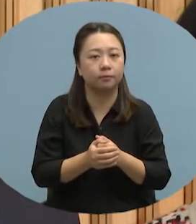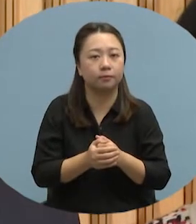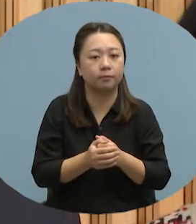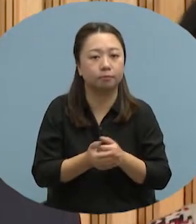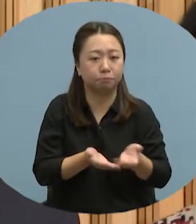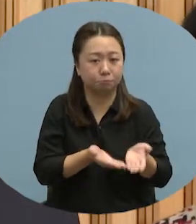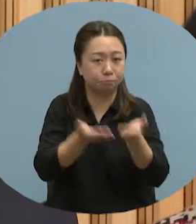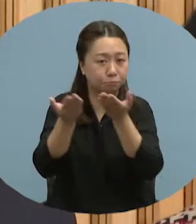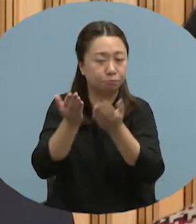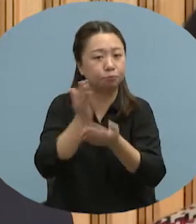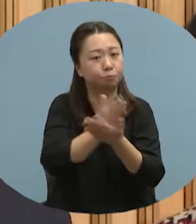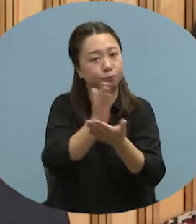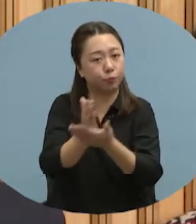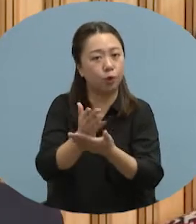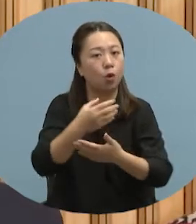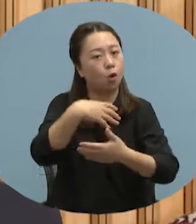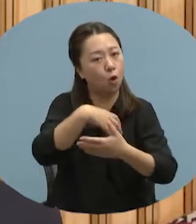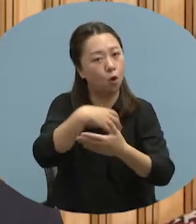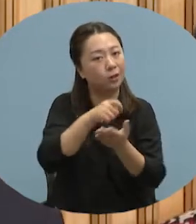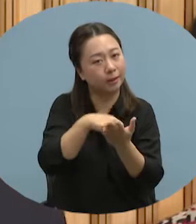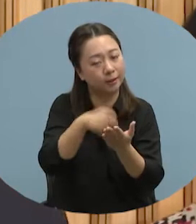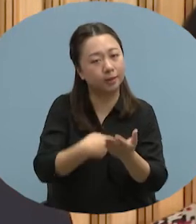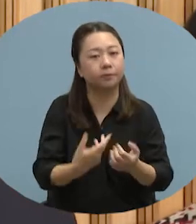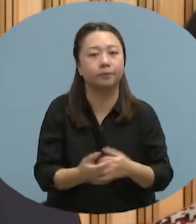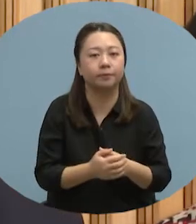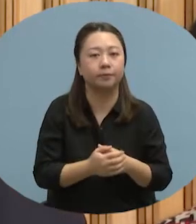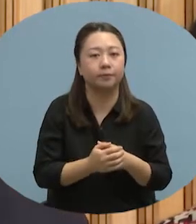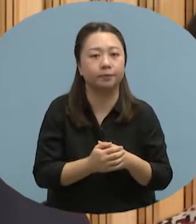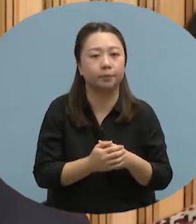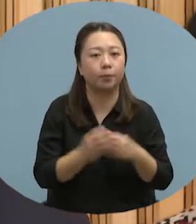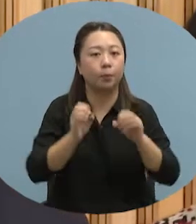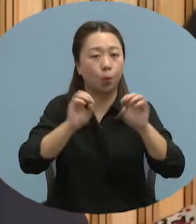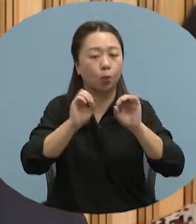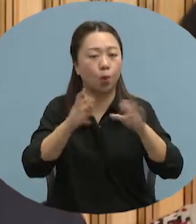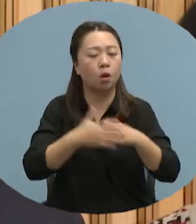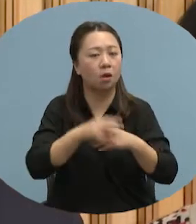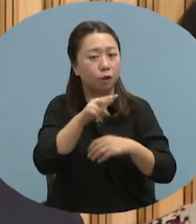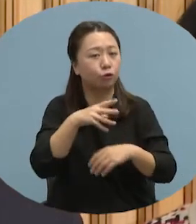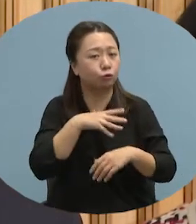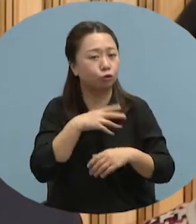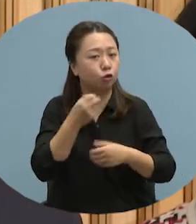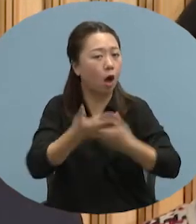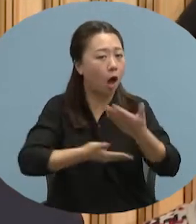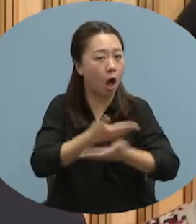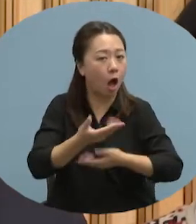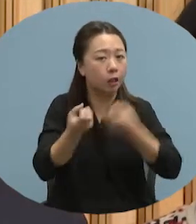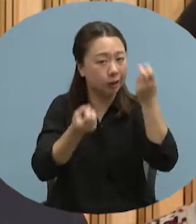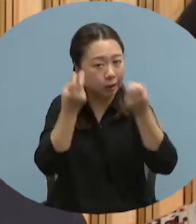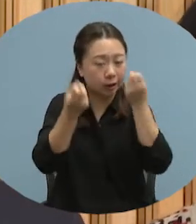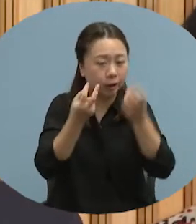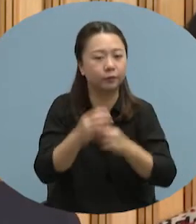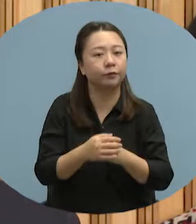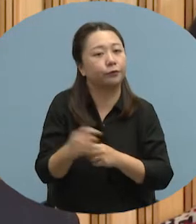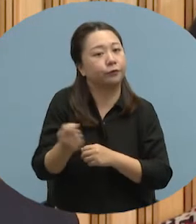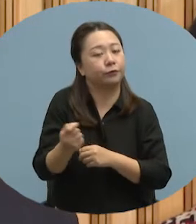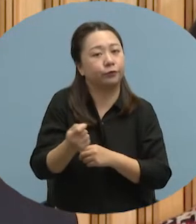提交不同的內容，之後按需要再交流意見，以盡快